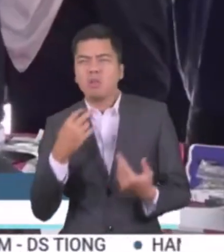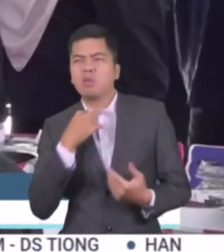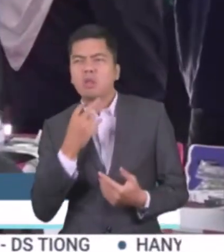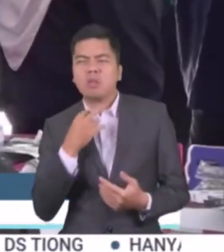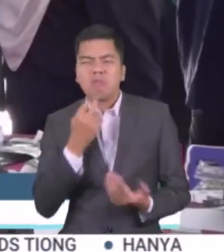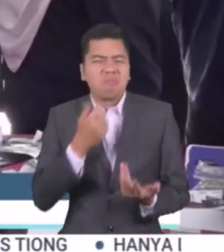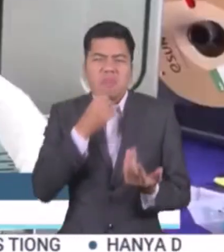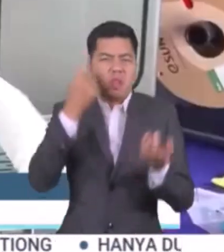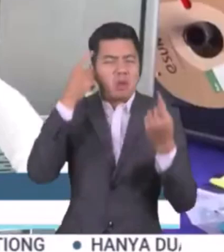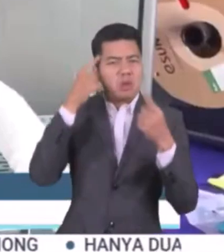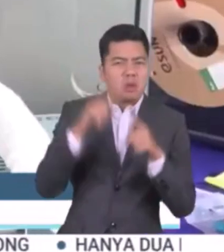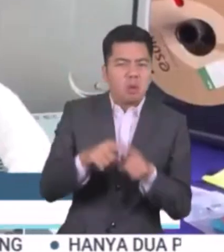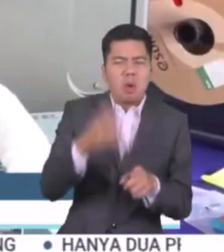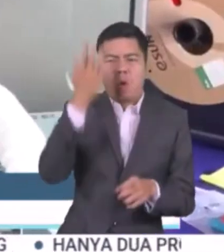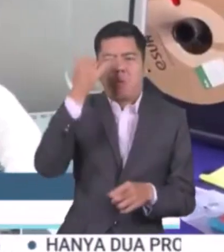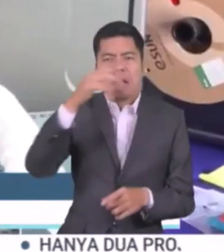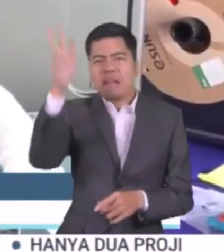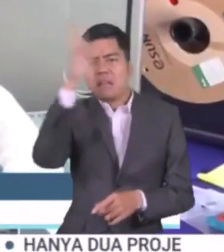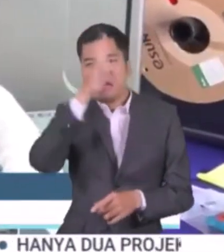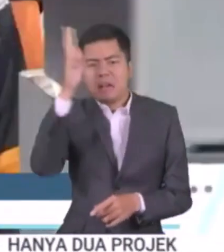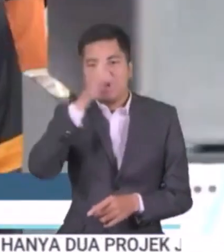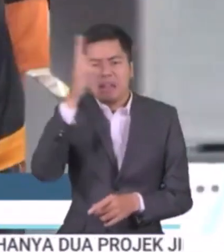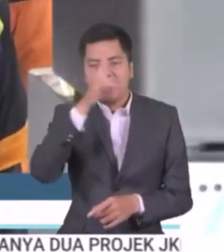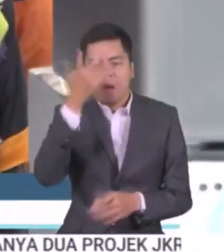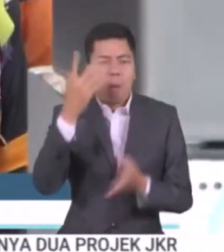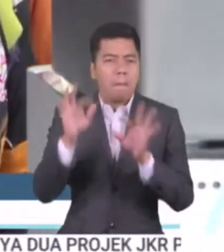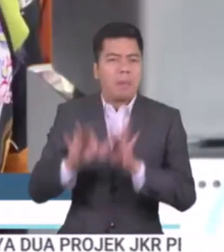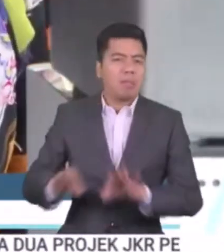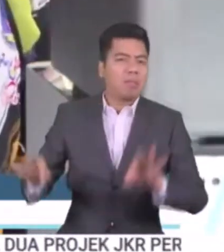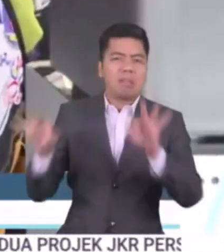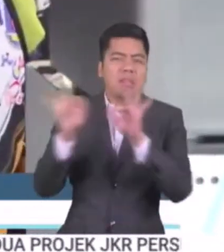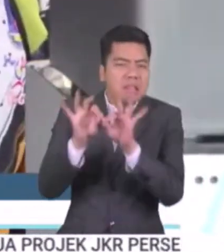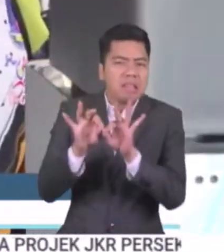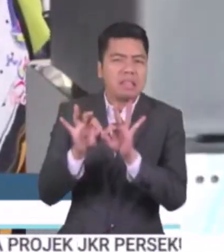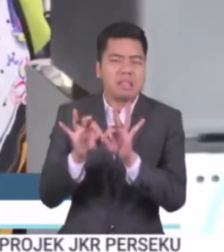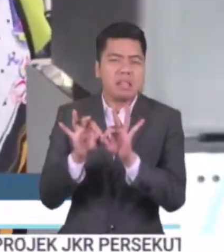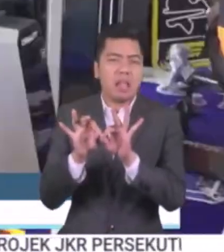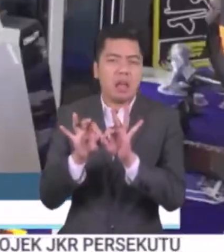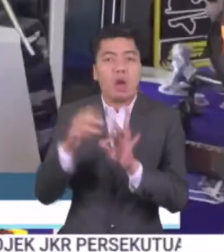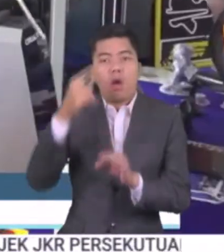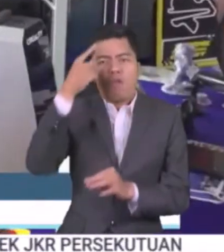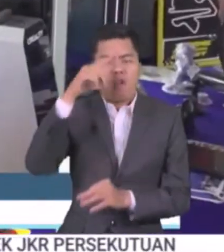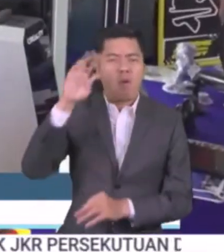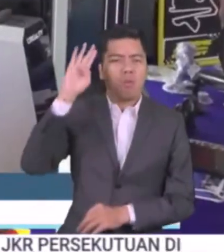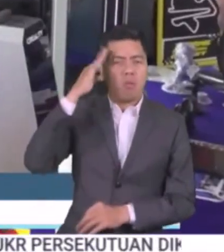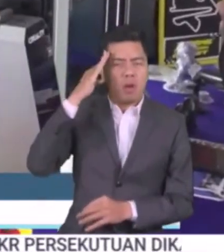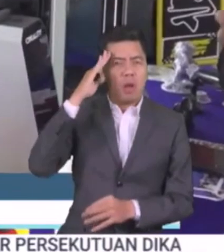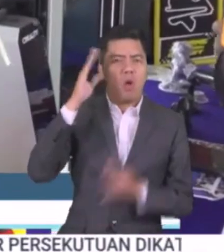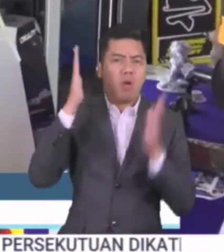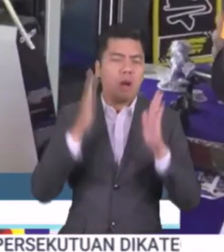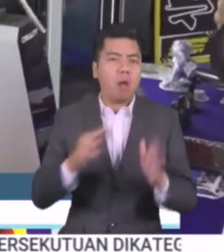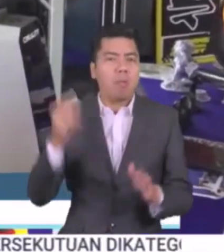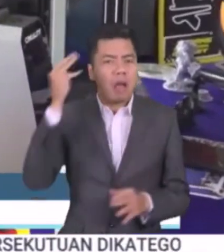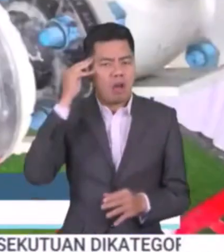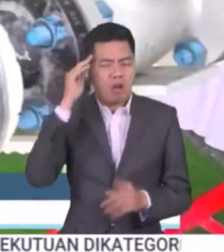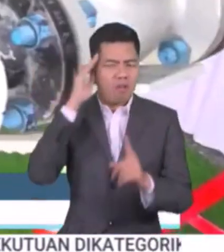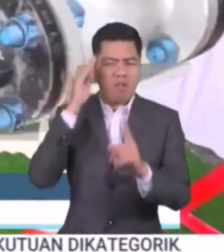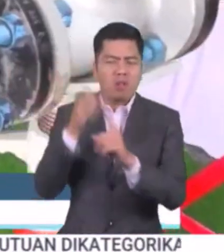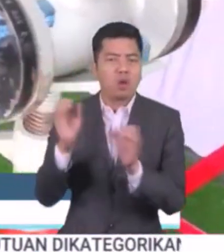sumbang mengatakan bahawa kerajaan sekarang ini tidak sangat mementingkan kepada bumi putera orang Melayu,